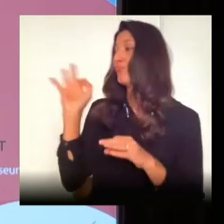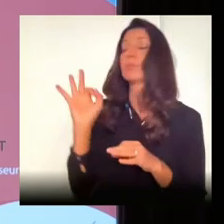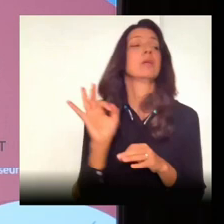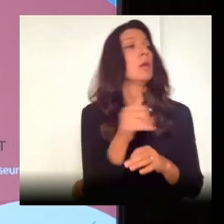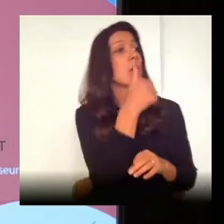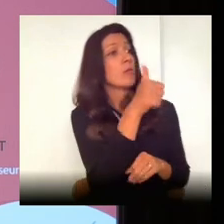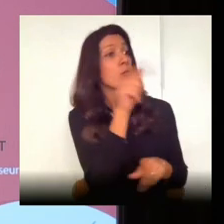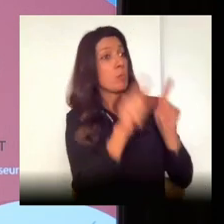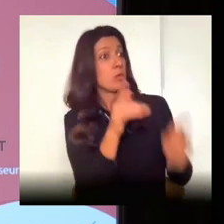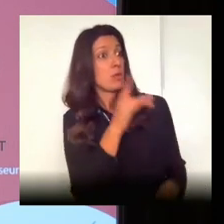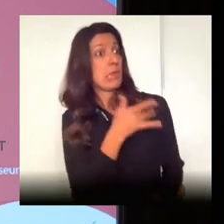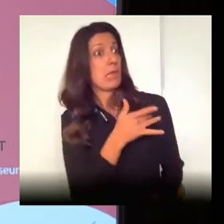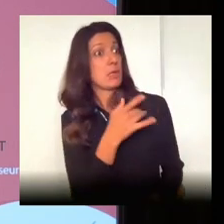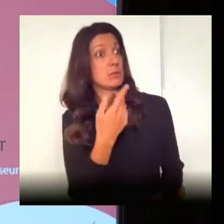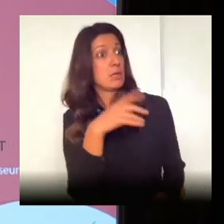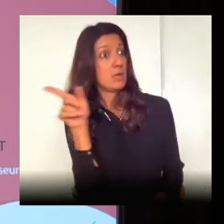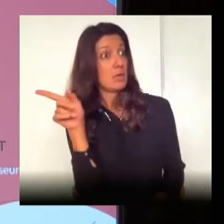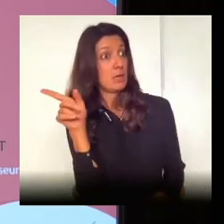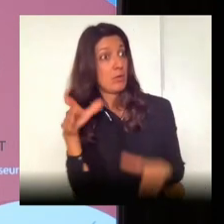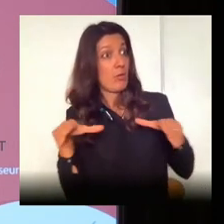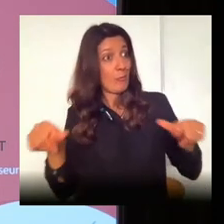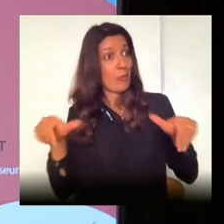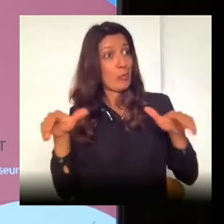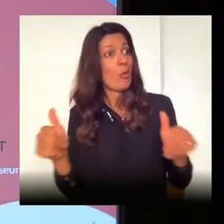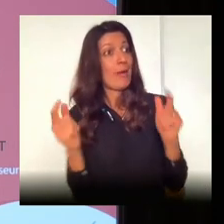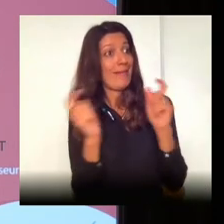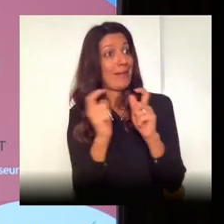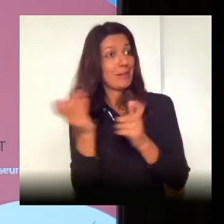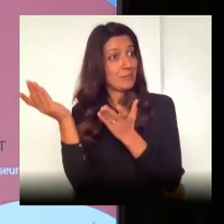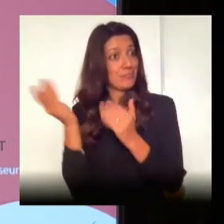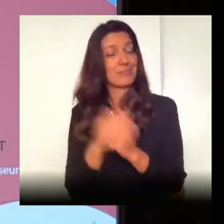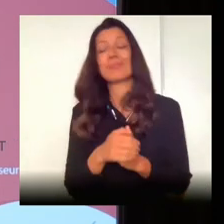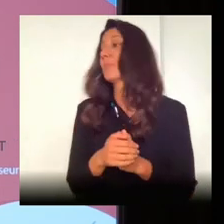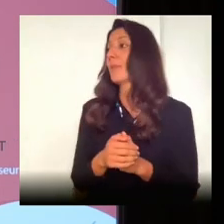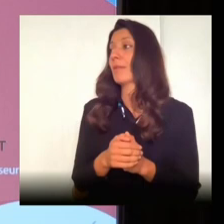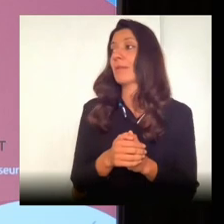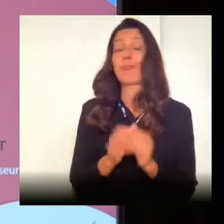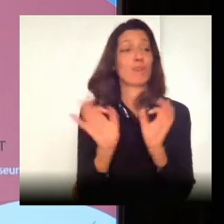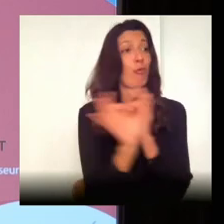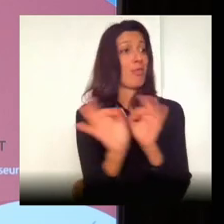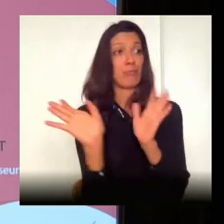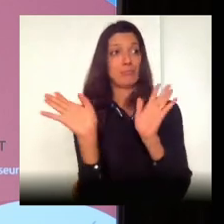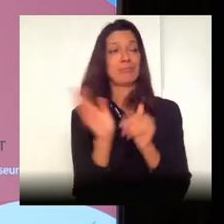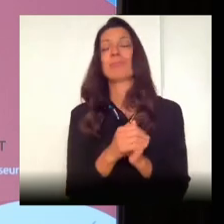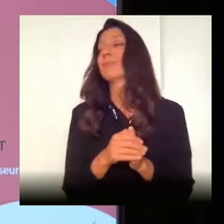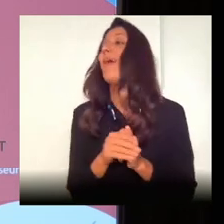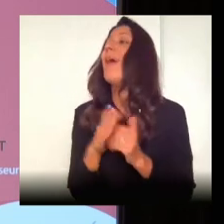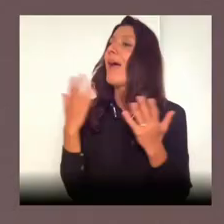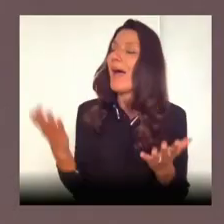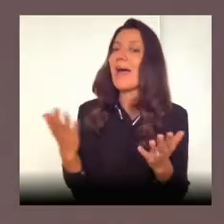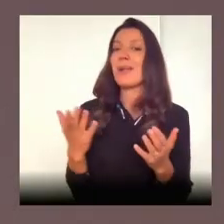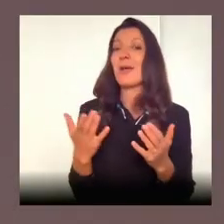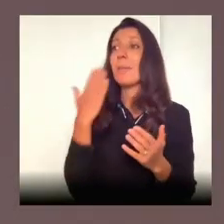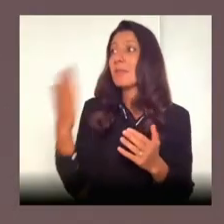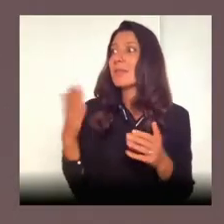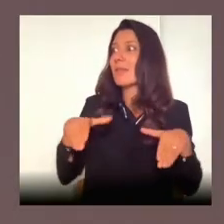êtes intéressé par ce fauteuil électrique formidable ? Alors, si on le connecte, on sera